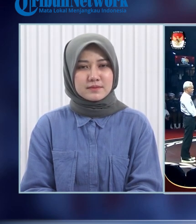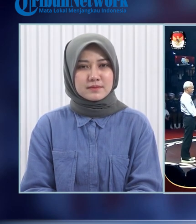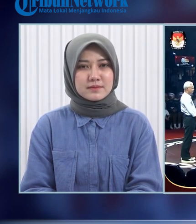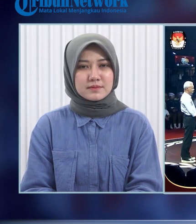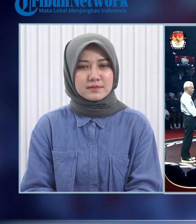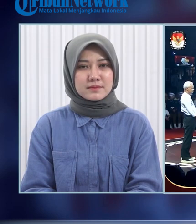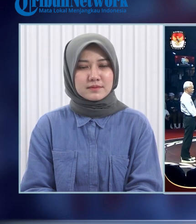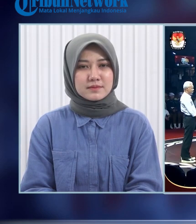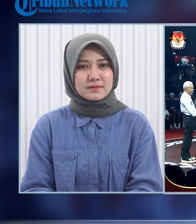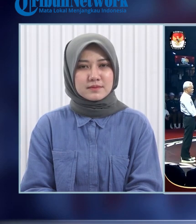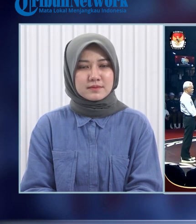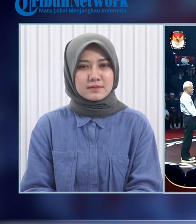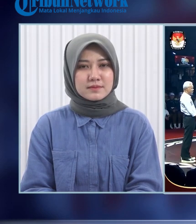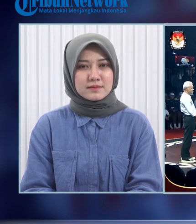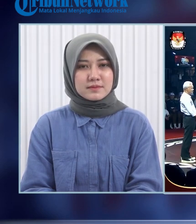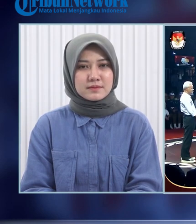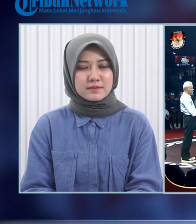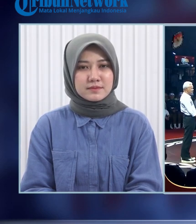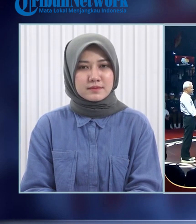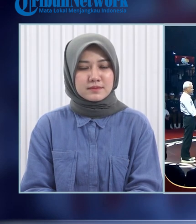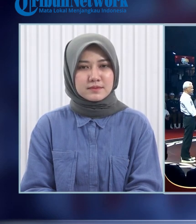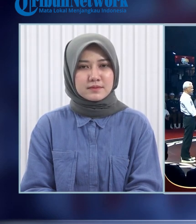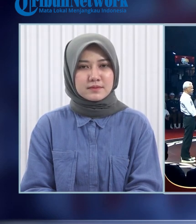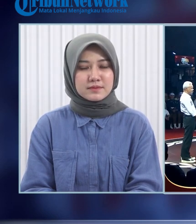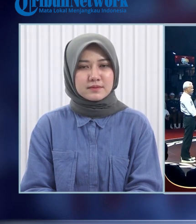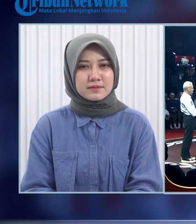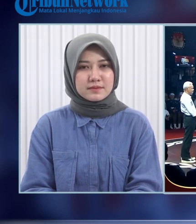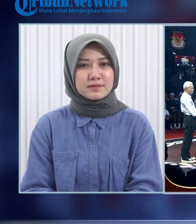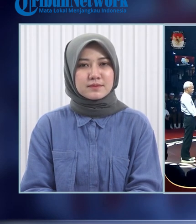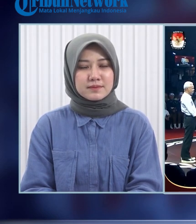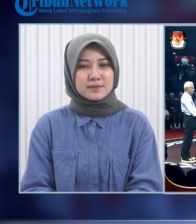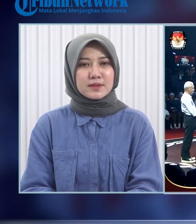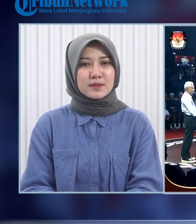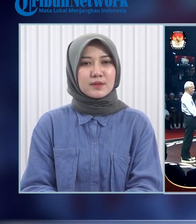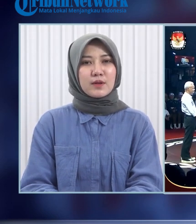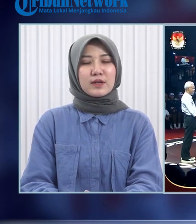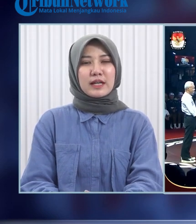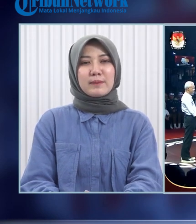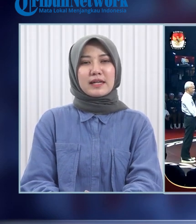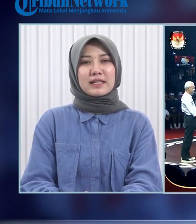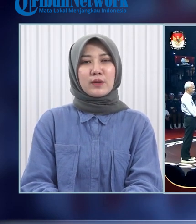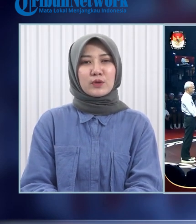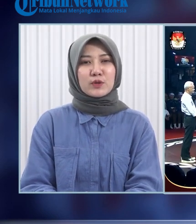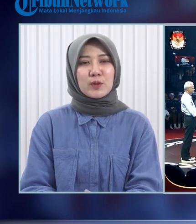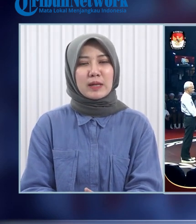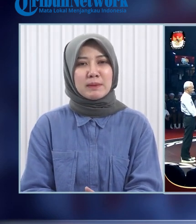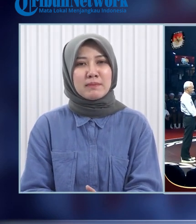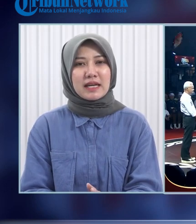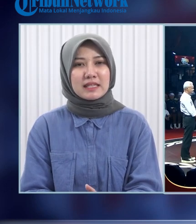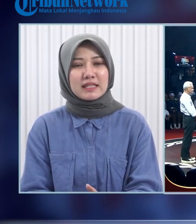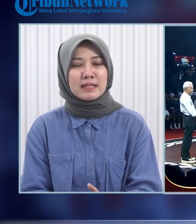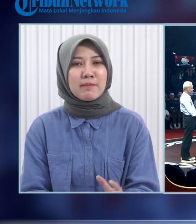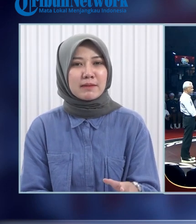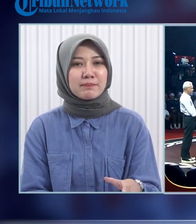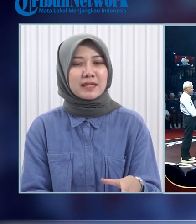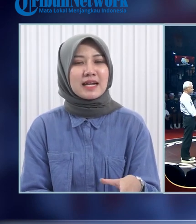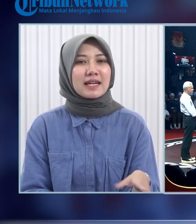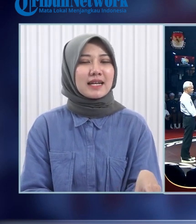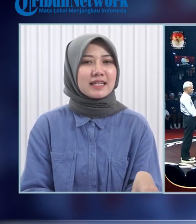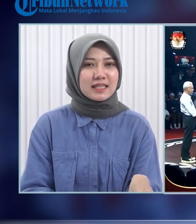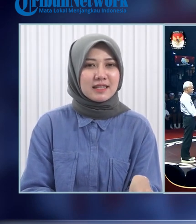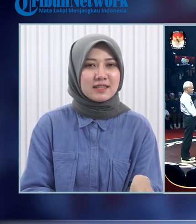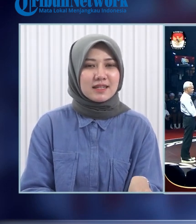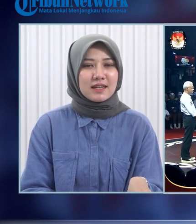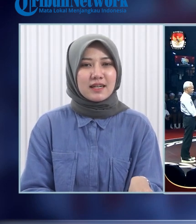apakah pemilu presiden ini dua putaran atau satu putaran gitu, Mbak Gio. Oke, berarti untuk suara bimbang ini di debat